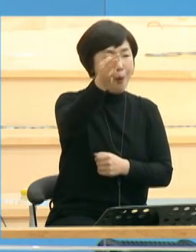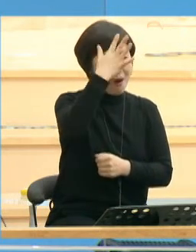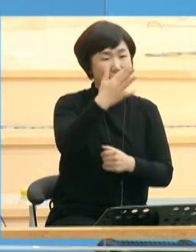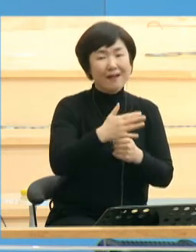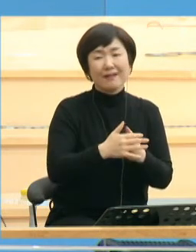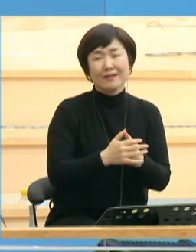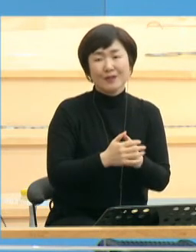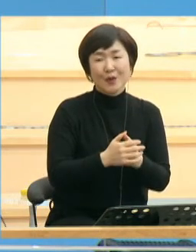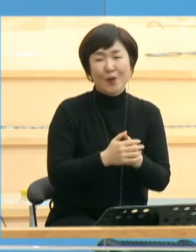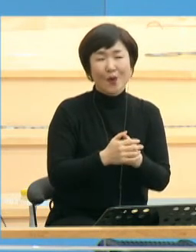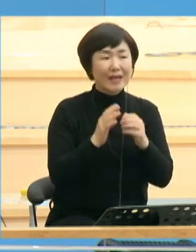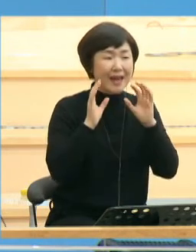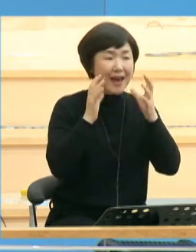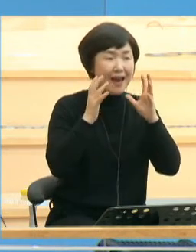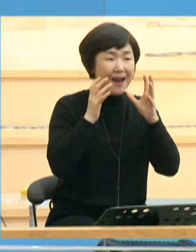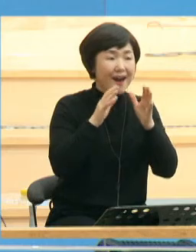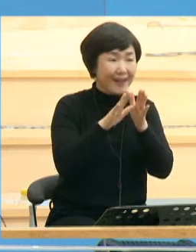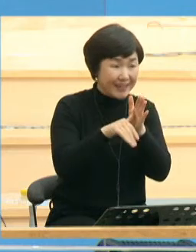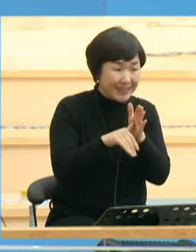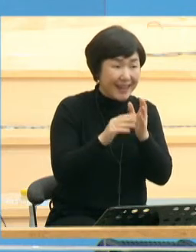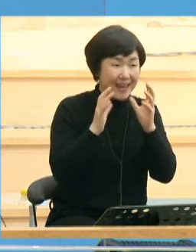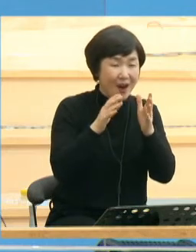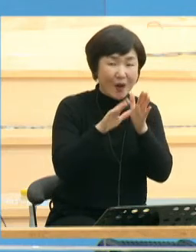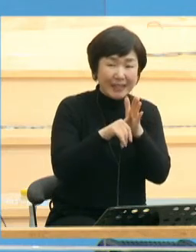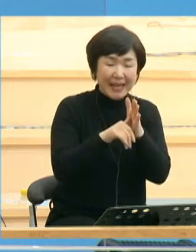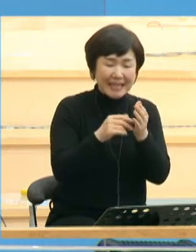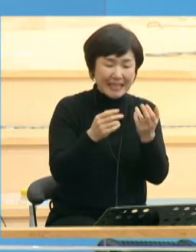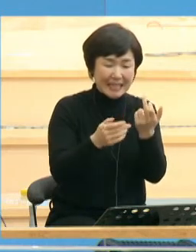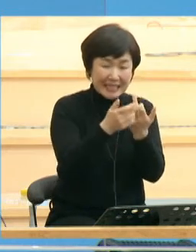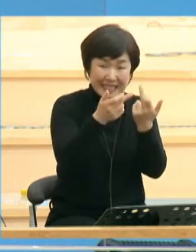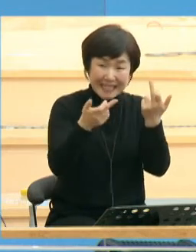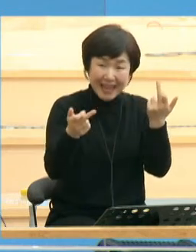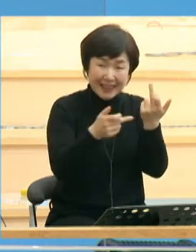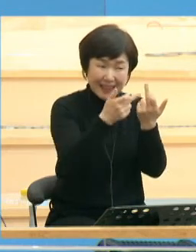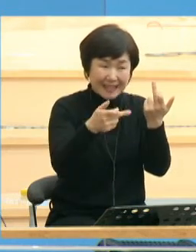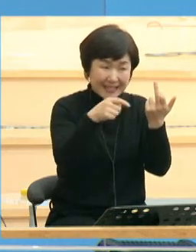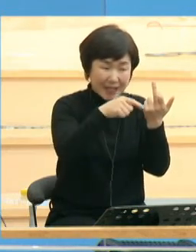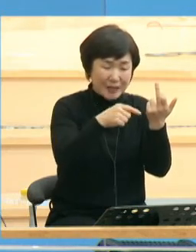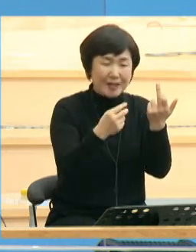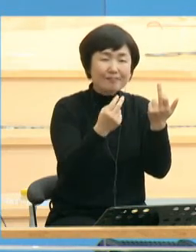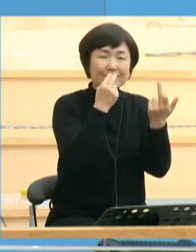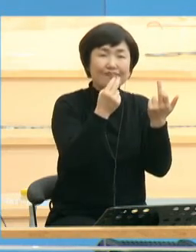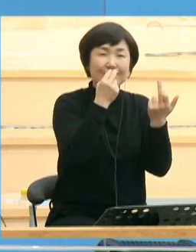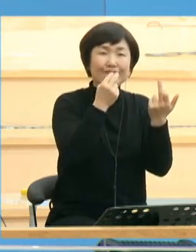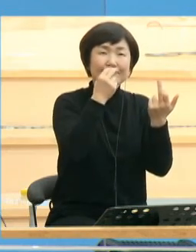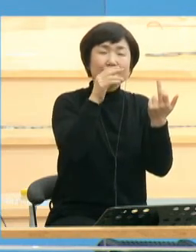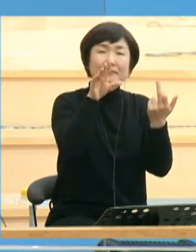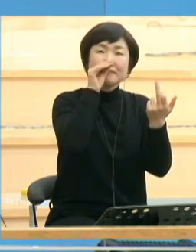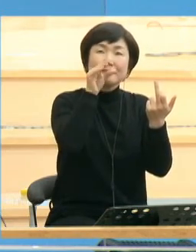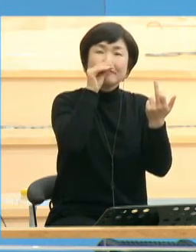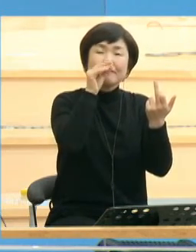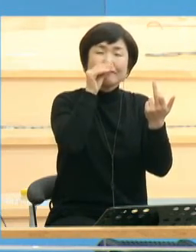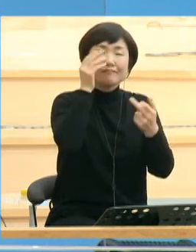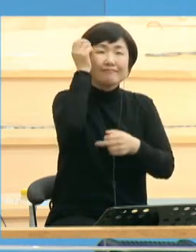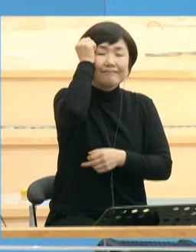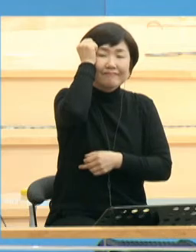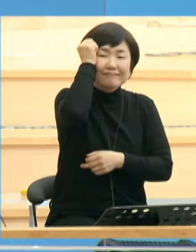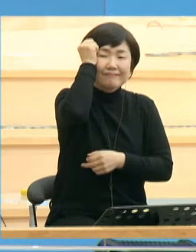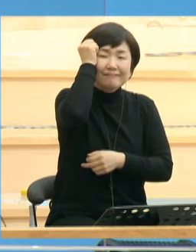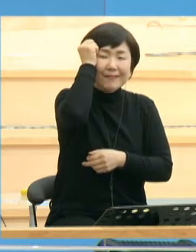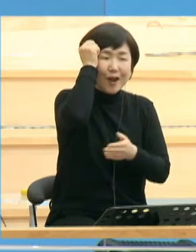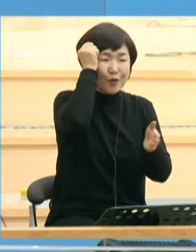어린 시절 하천에서 느꼈던 그 냄새 그 기억을 가지고 돌아온 데요